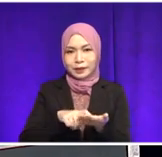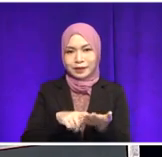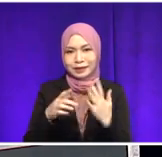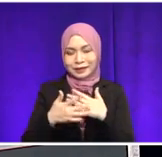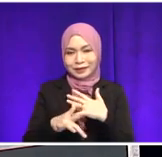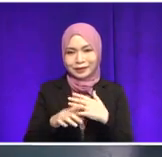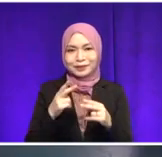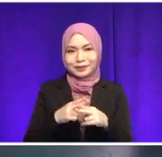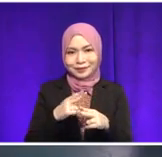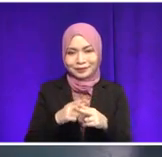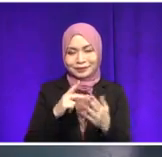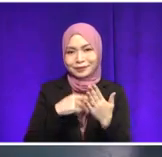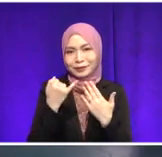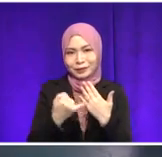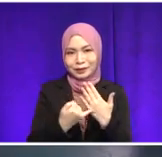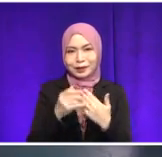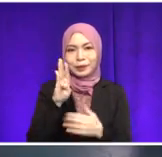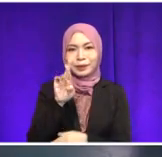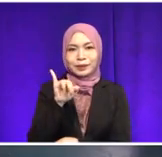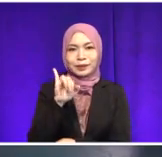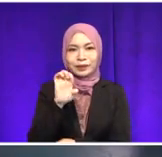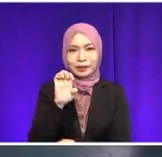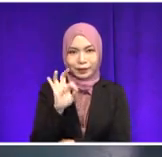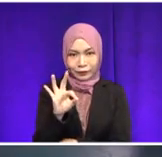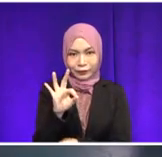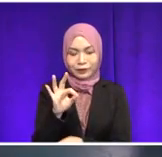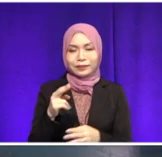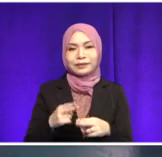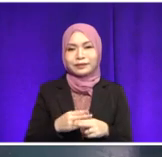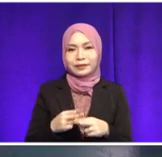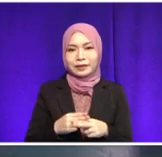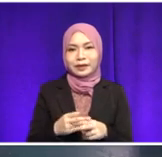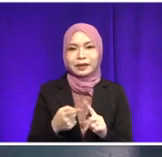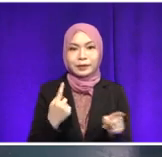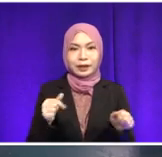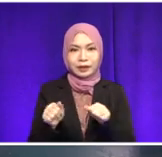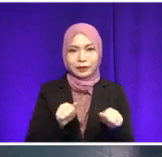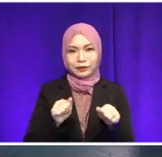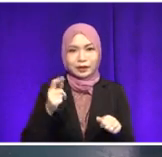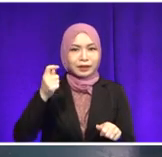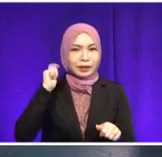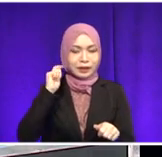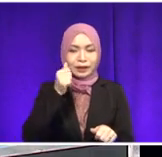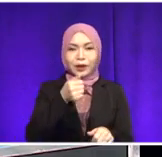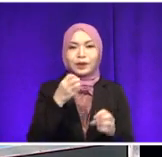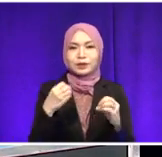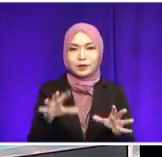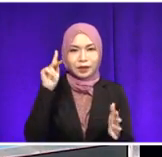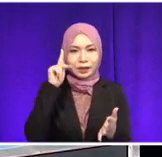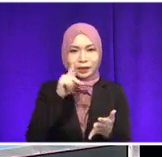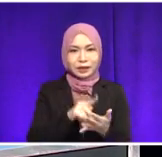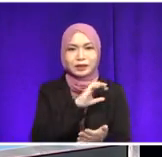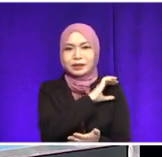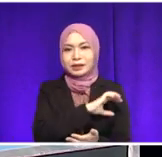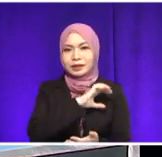tajuk yang kita nak capai pada kali ini jadi dalam activity tadi sudah kenal ciri-ciri Project Brave kemudian kita